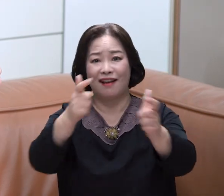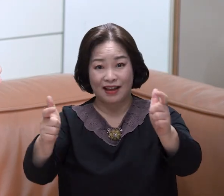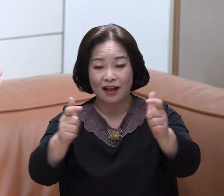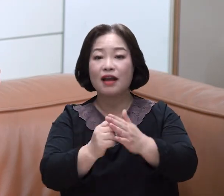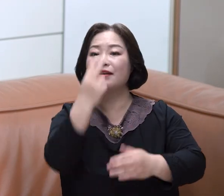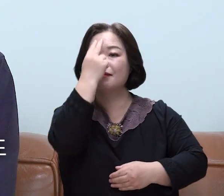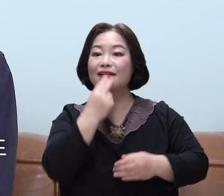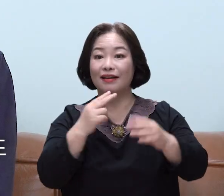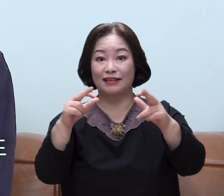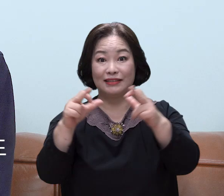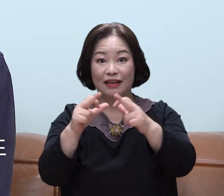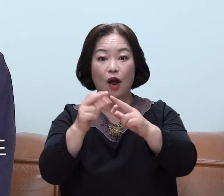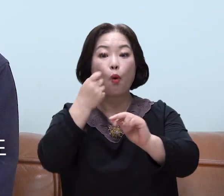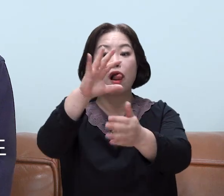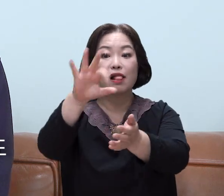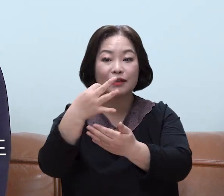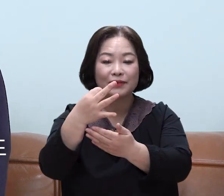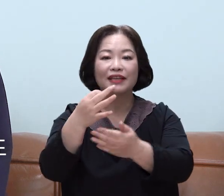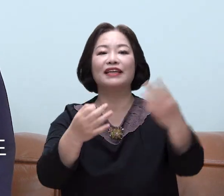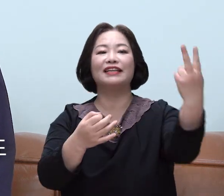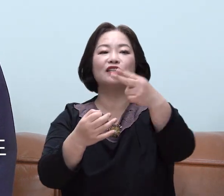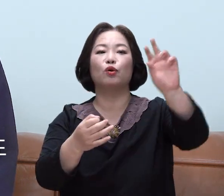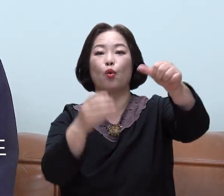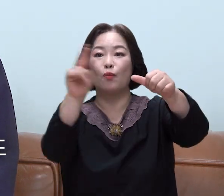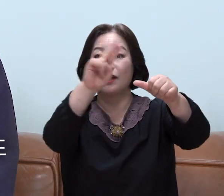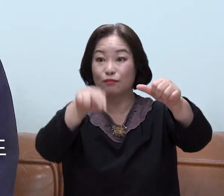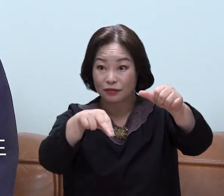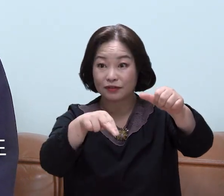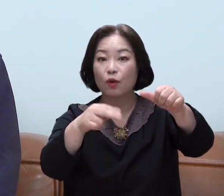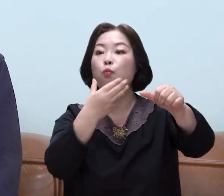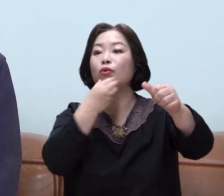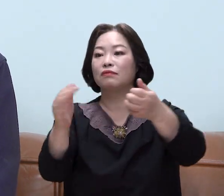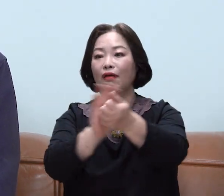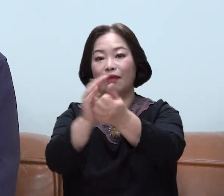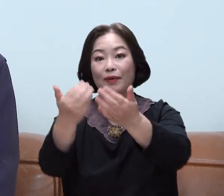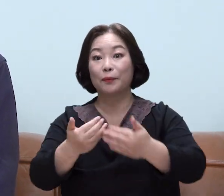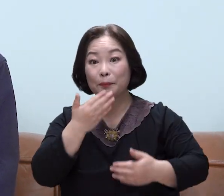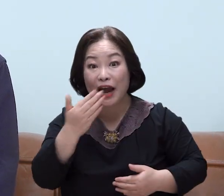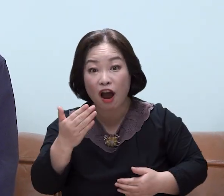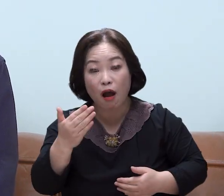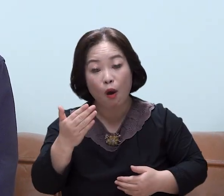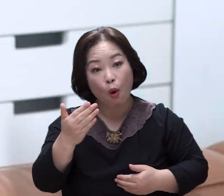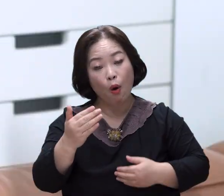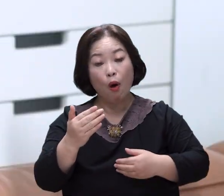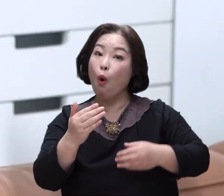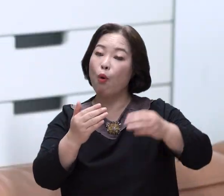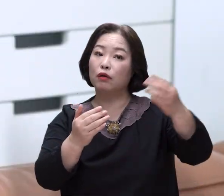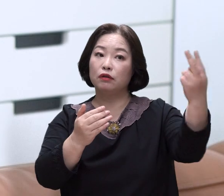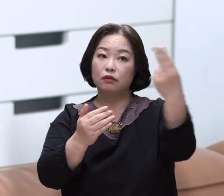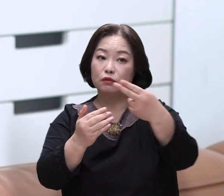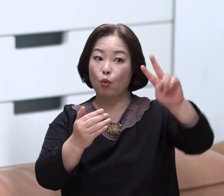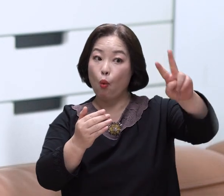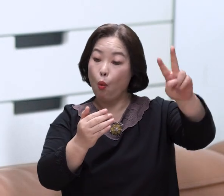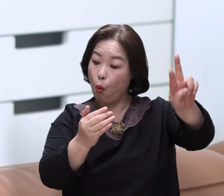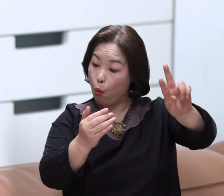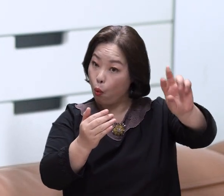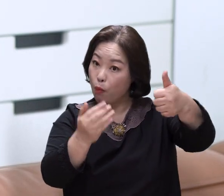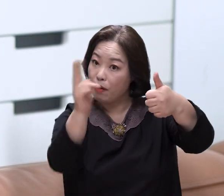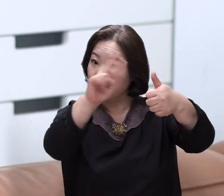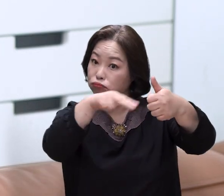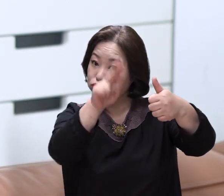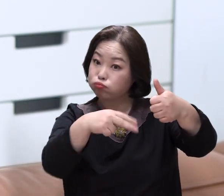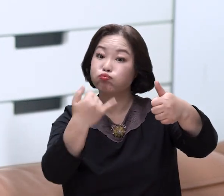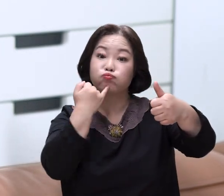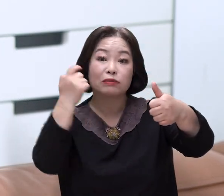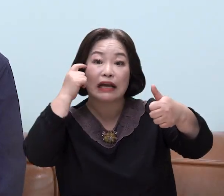좀 다른데, 시각장애인은 2,500불가량 벌어도 복지 혜택을 받을 수 있는데, 그 정도 벌어서 복지